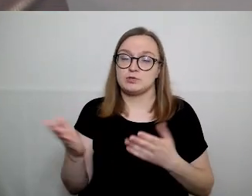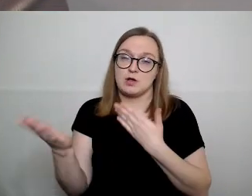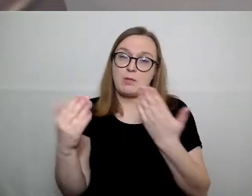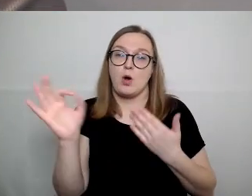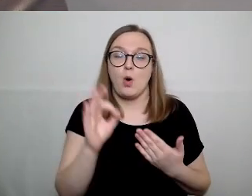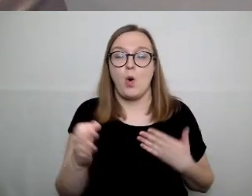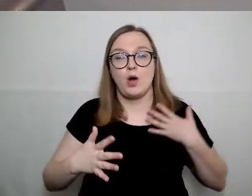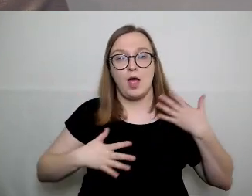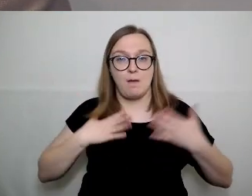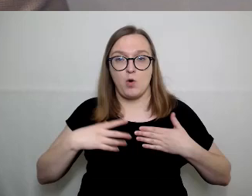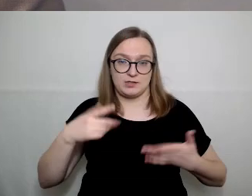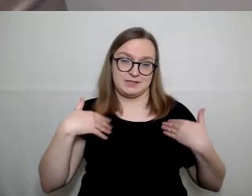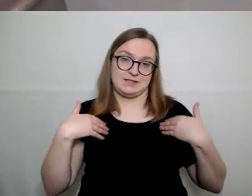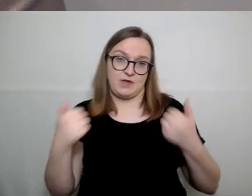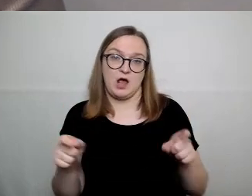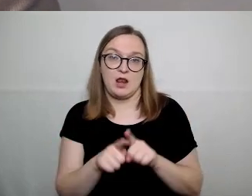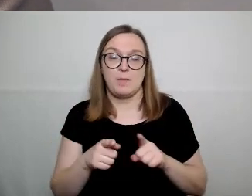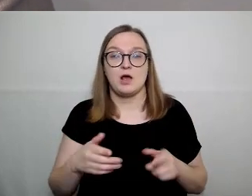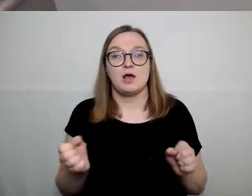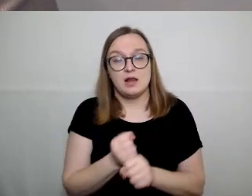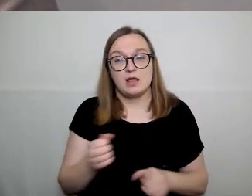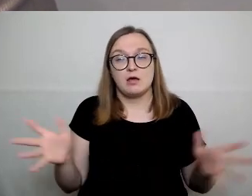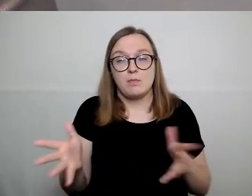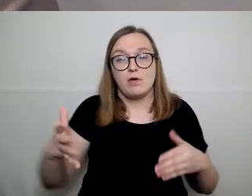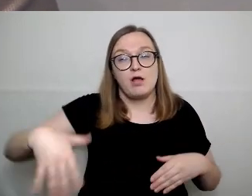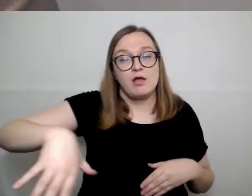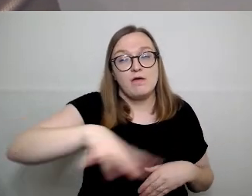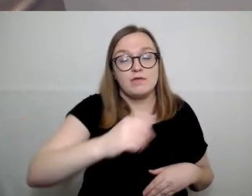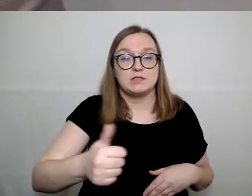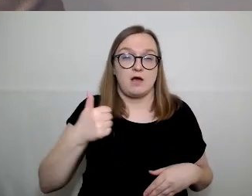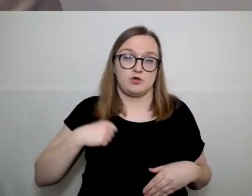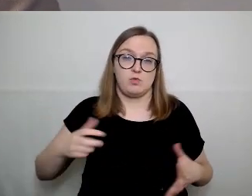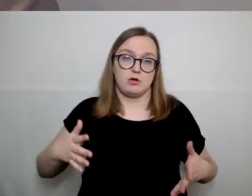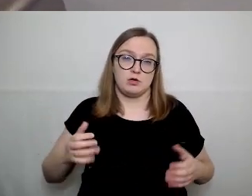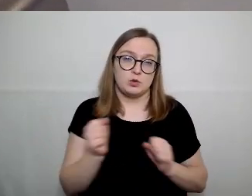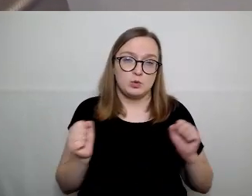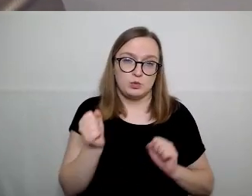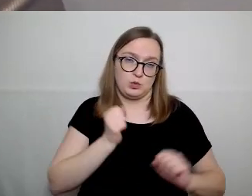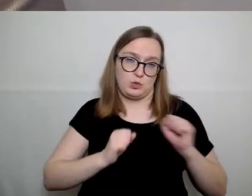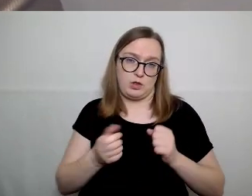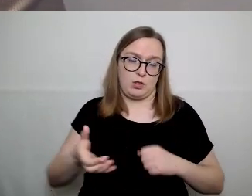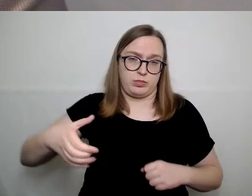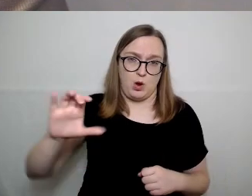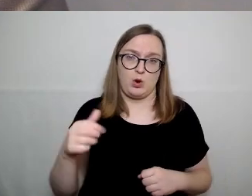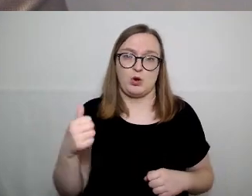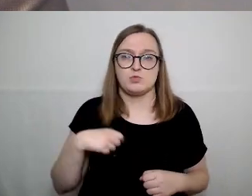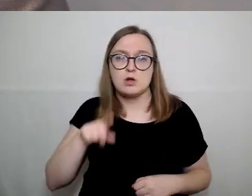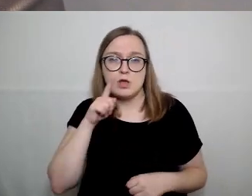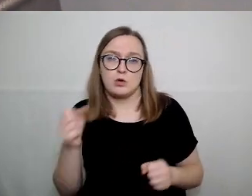pat turi tapti tarp mūsų visų prioritetų, kad mūsų jaunimas sportuotų, užsimtų aktyvę fizinę